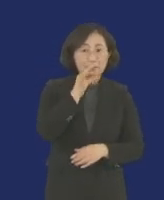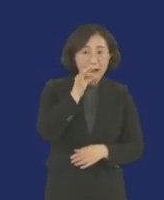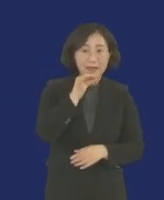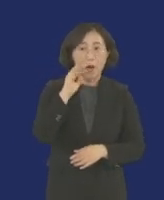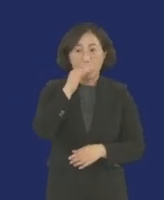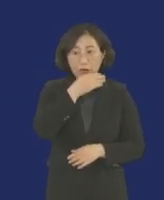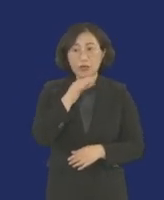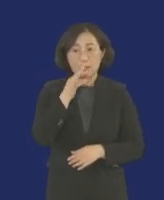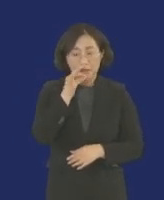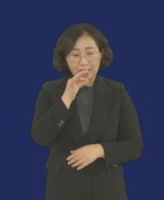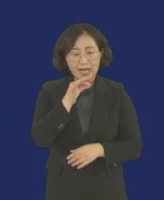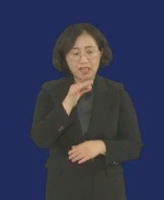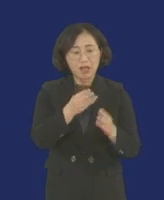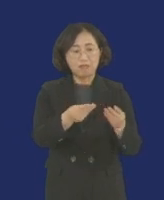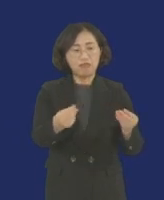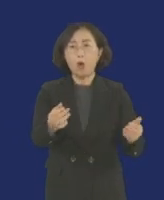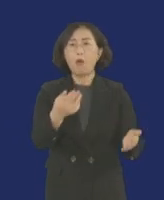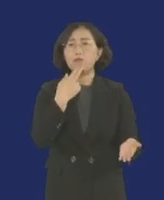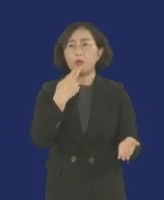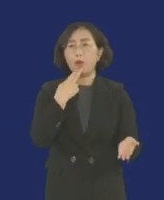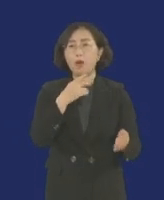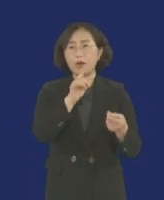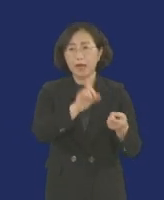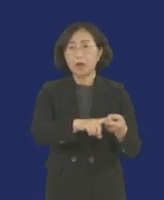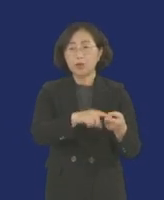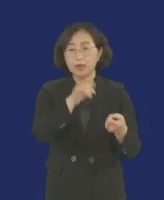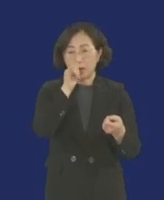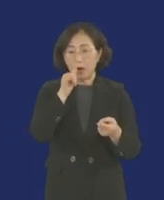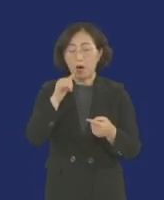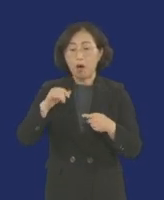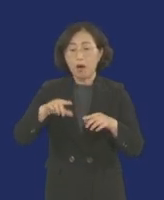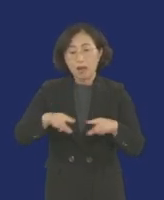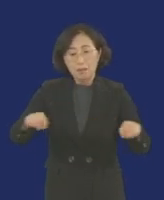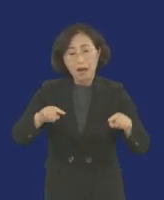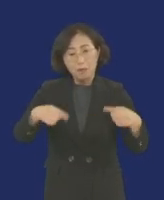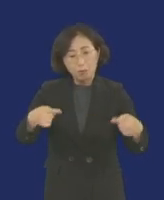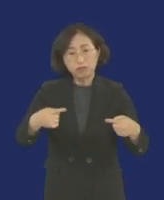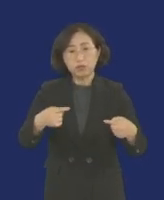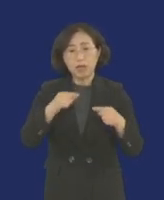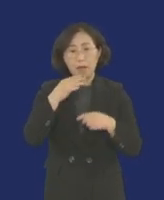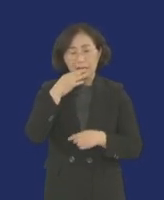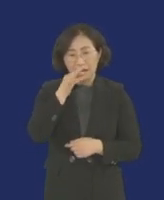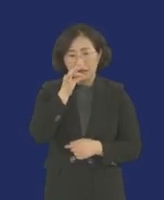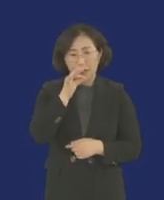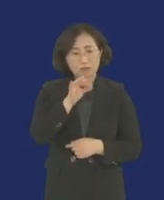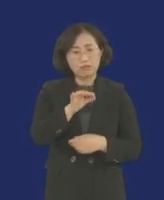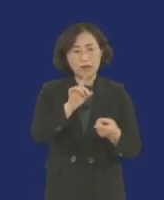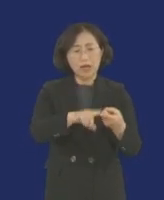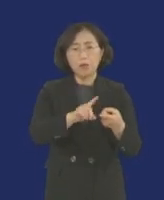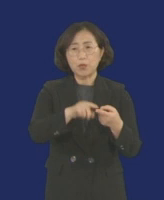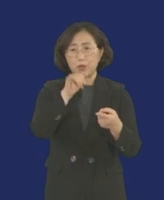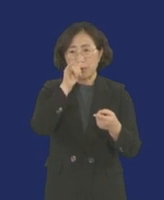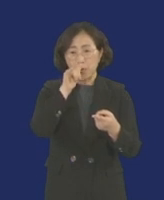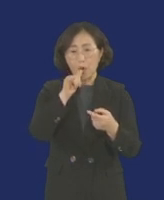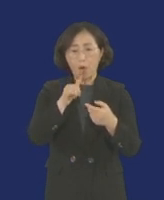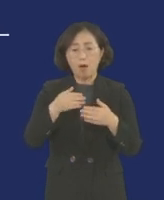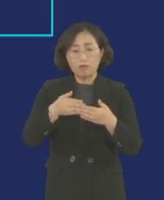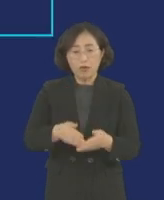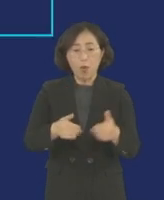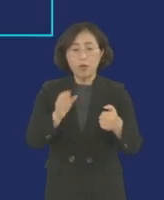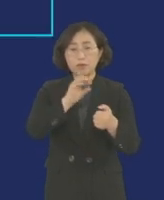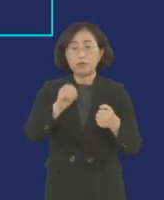옥수수 빨대는 전혀 분해가 되지 않았고 일반 종이 빨대도 형체가 보존되며 무게도 5%만